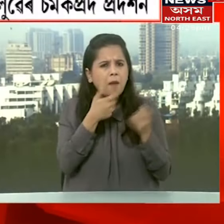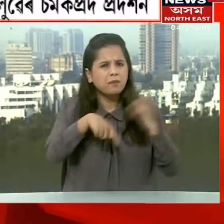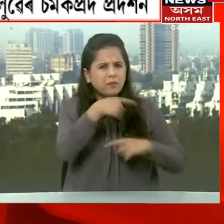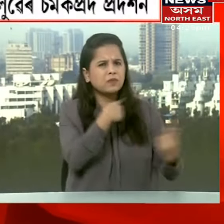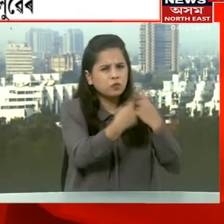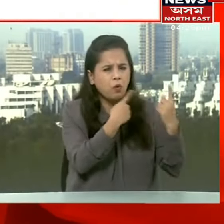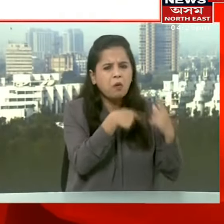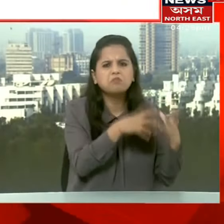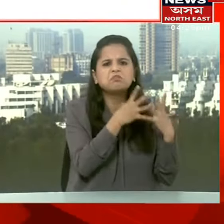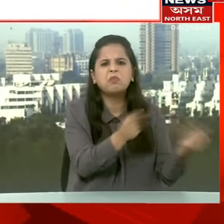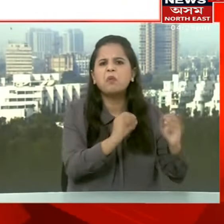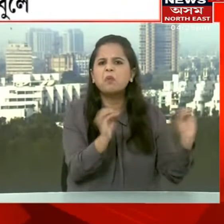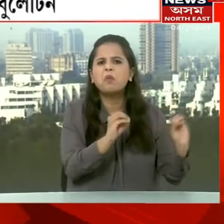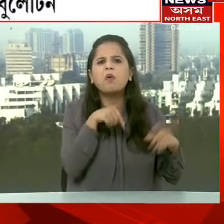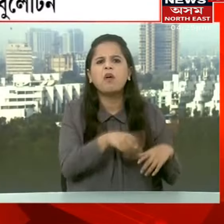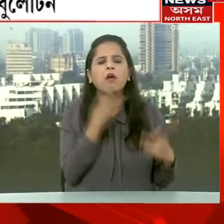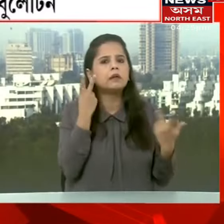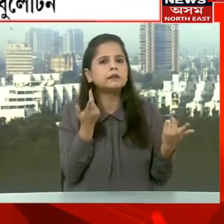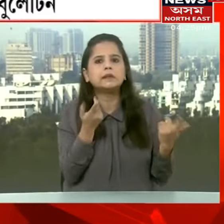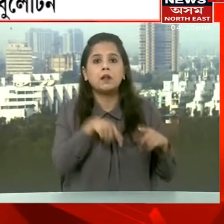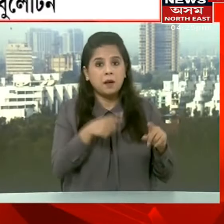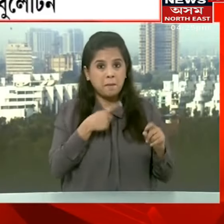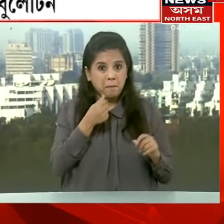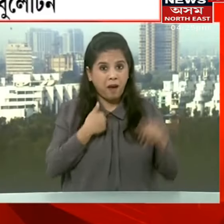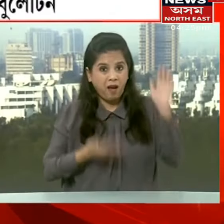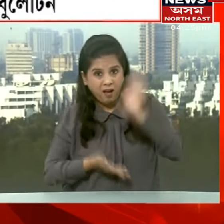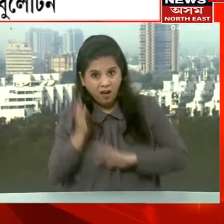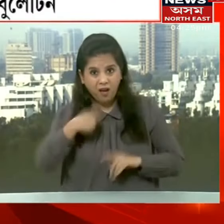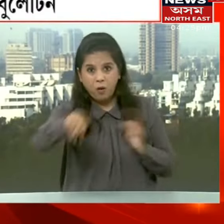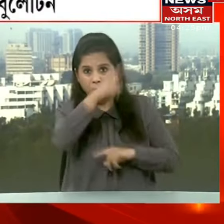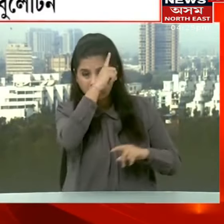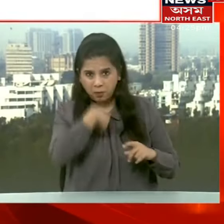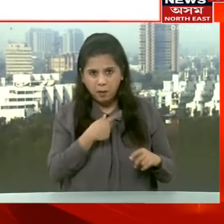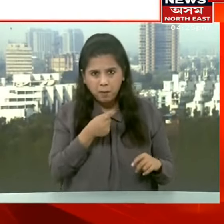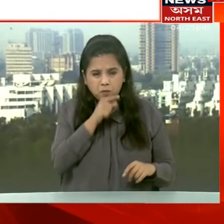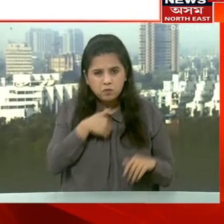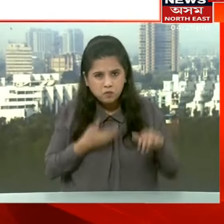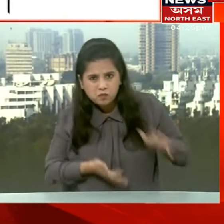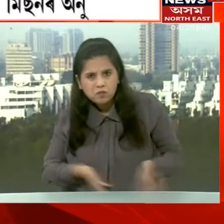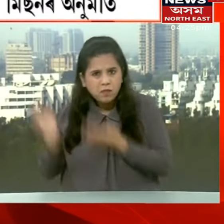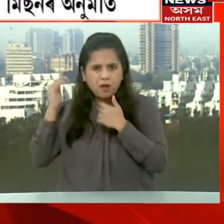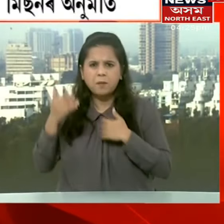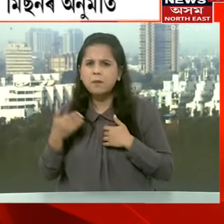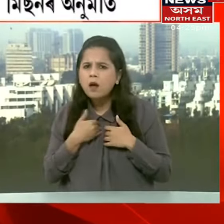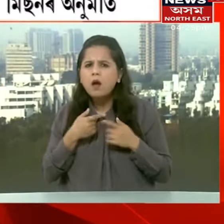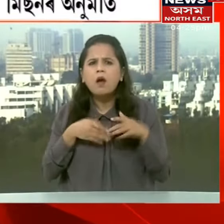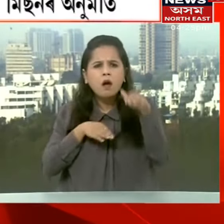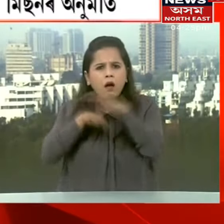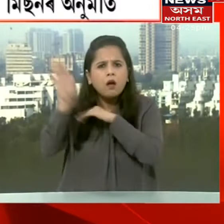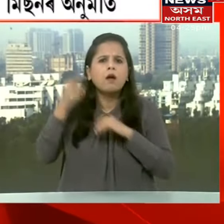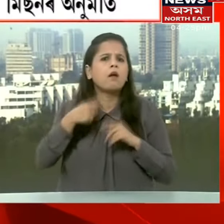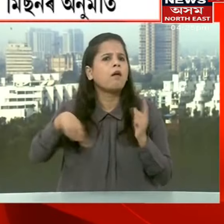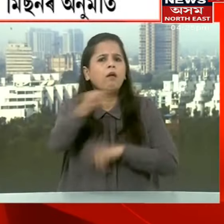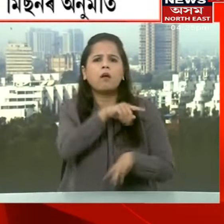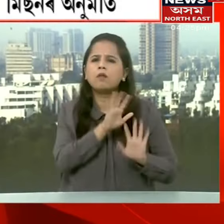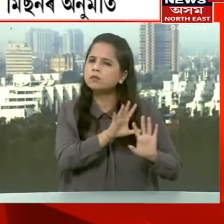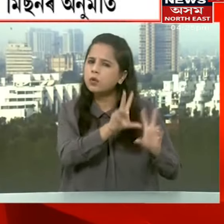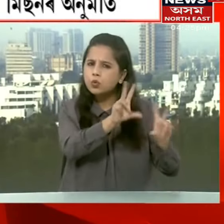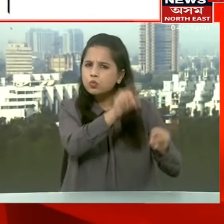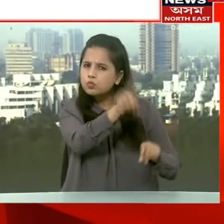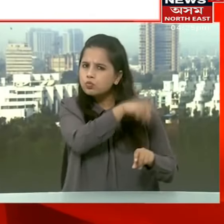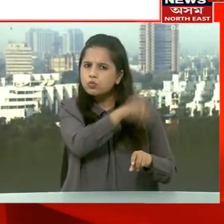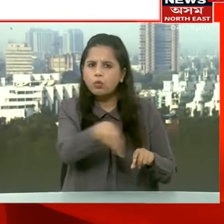बेनतीजा रही थी। वहीं पैसा लेकर भागने के आरोपों के जवाब में गनी ने कहा कि जहां तक पैसा लेकर भागने की बात है तो ये पूरी तरह से बेबुनियाद